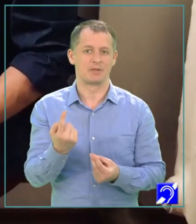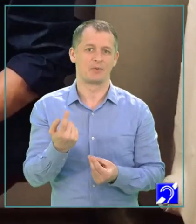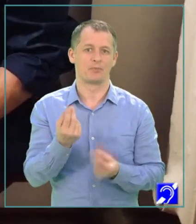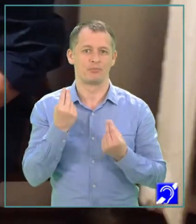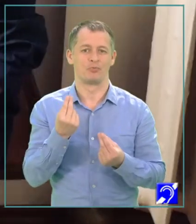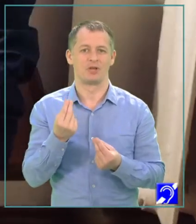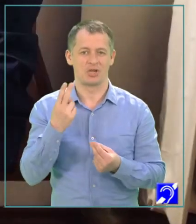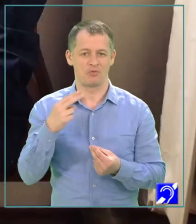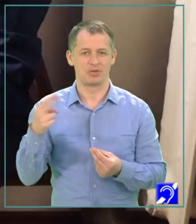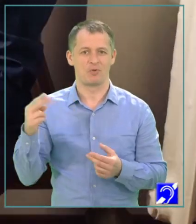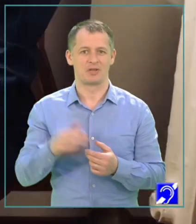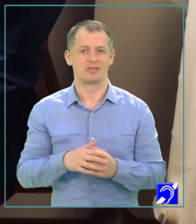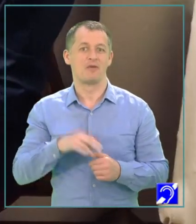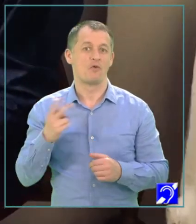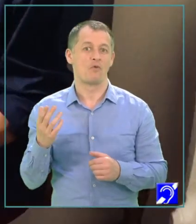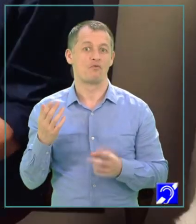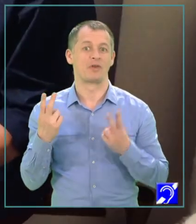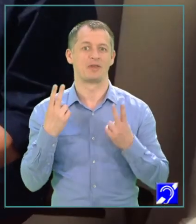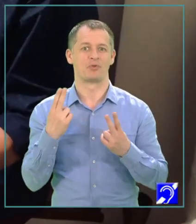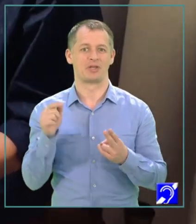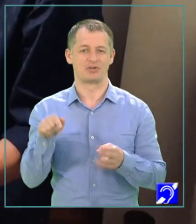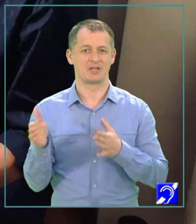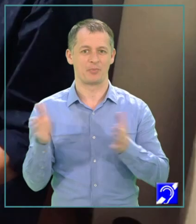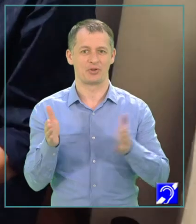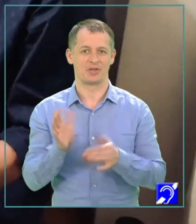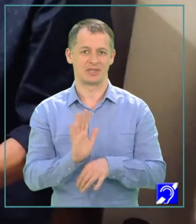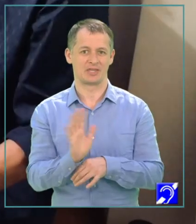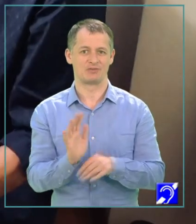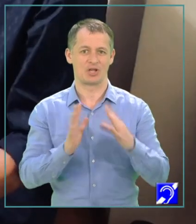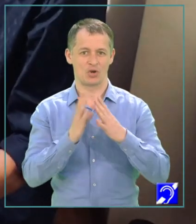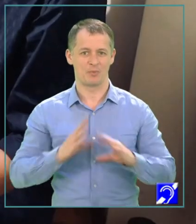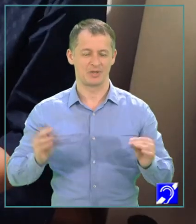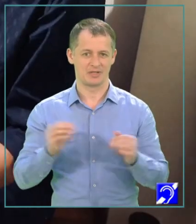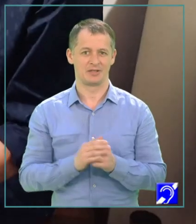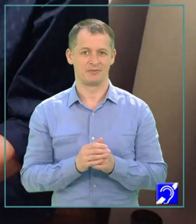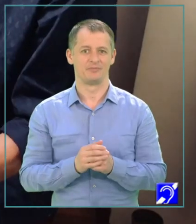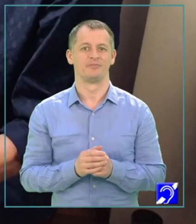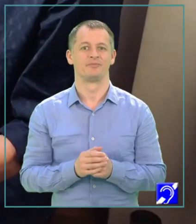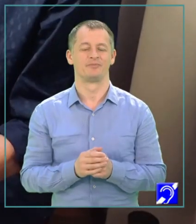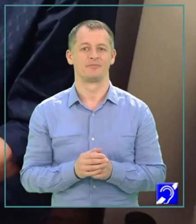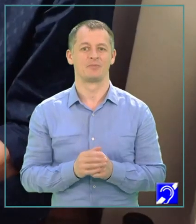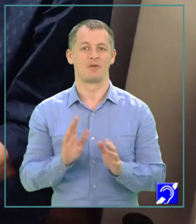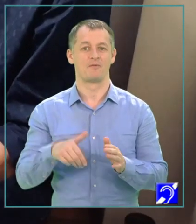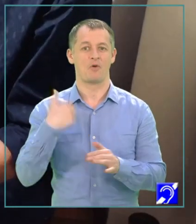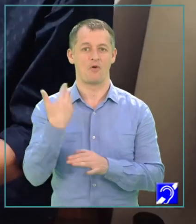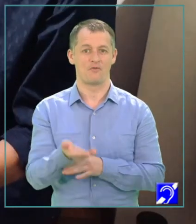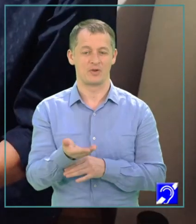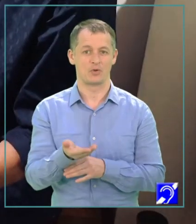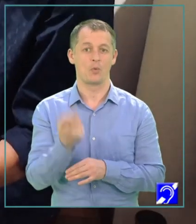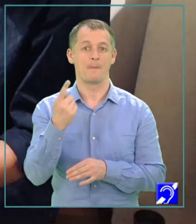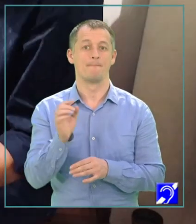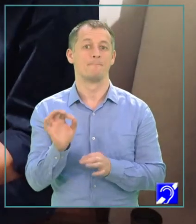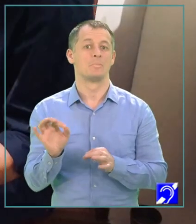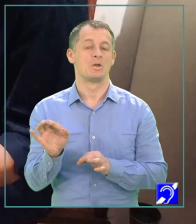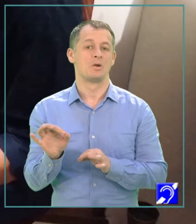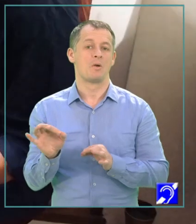înainte, este foarte important să știți că în această perioadă televiziunea română, televiziunea publică, vă pune la dispoziție un proiect unic,